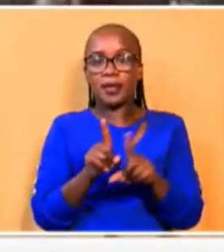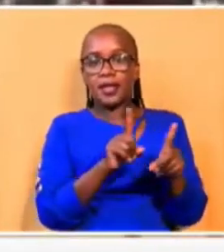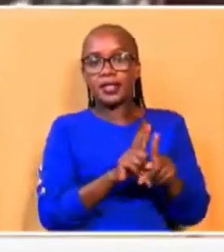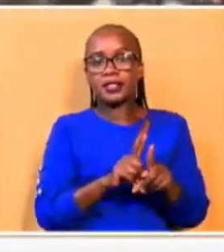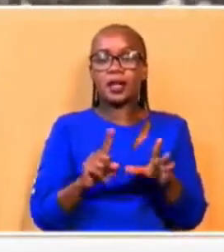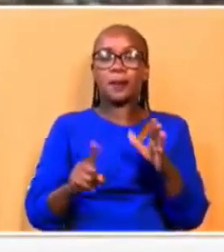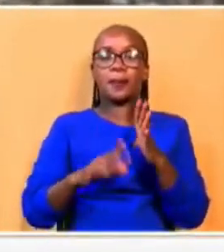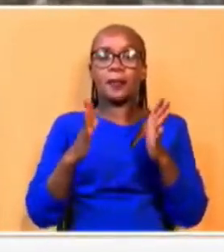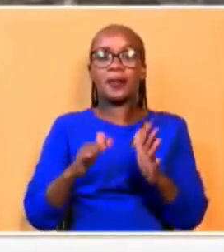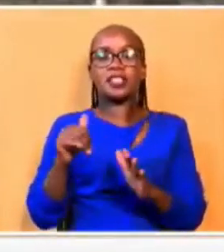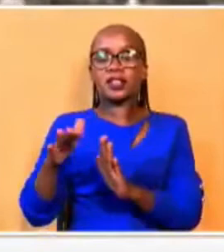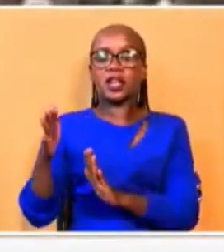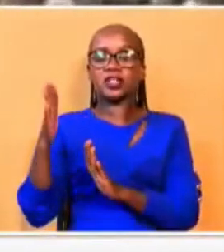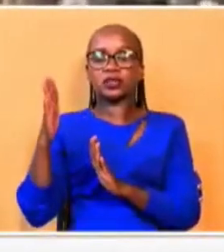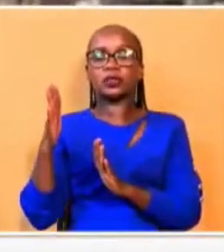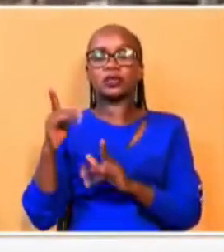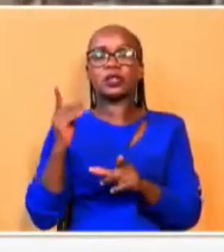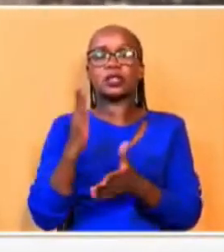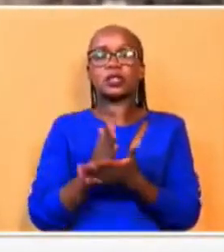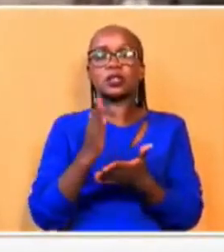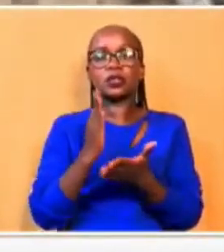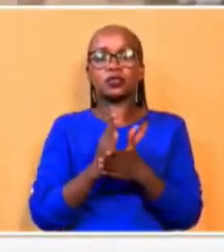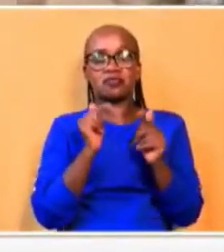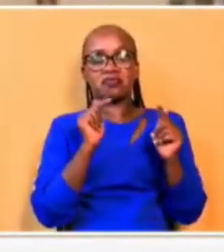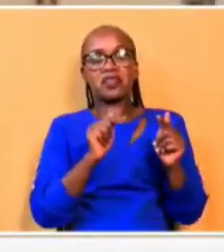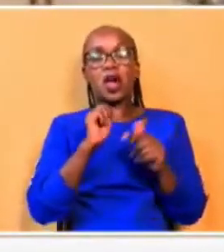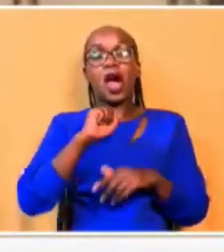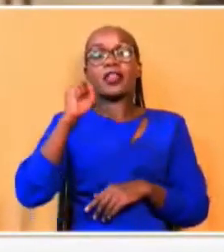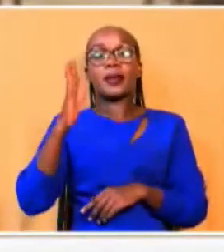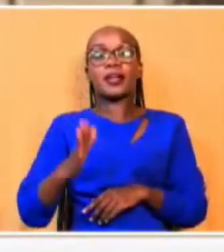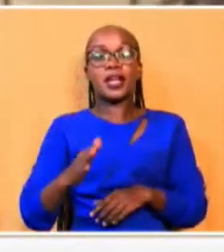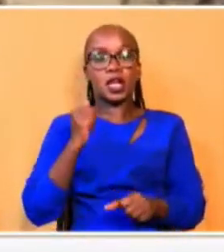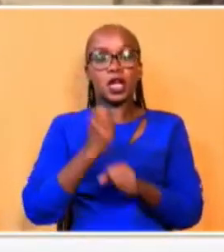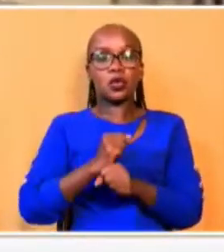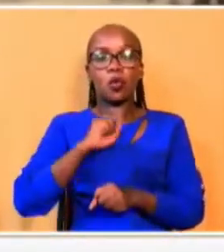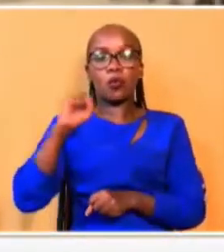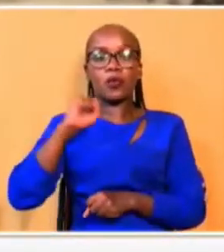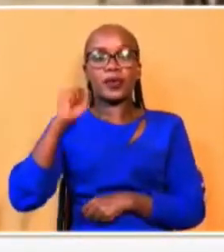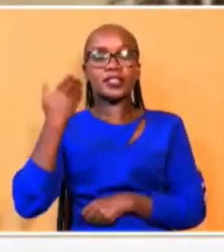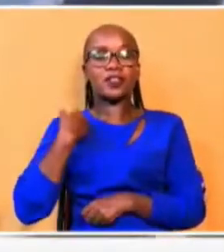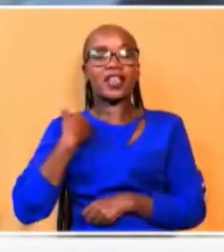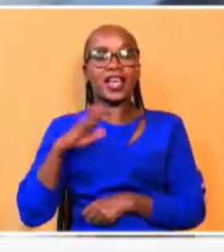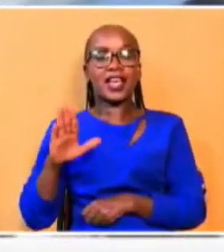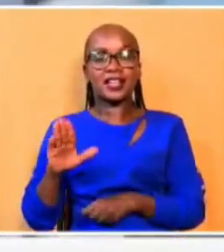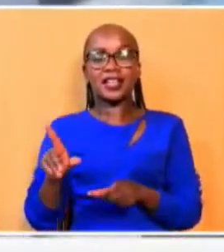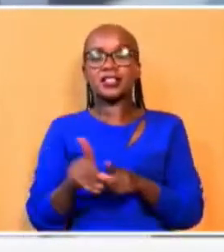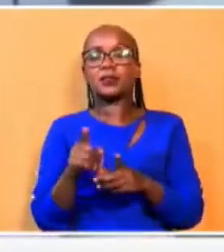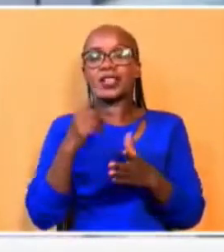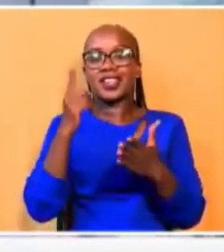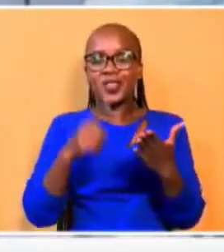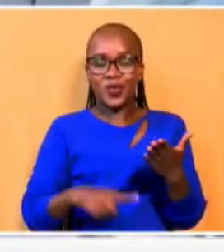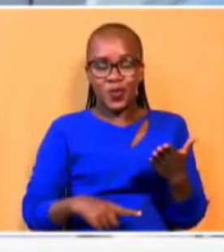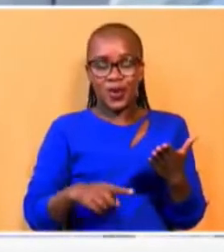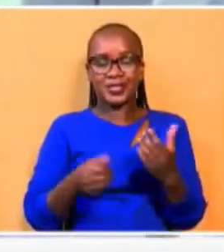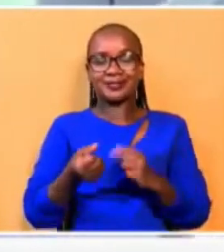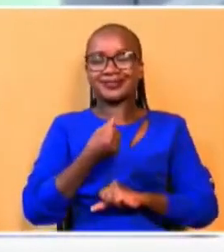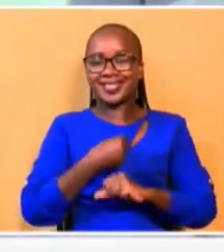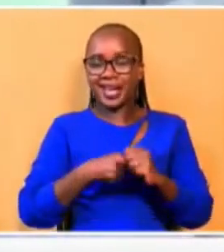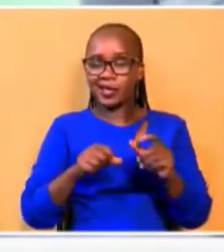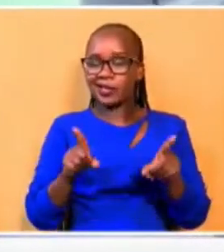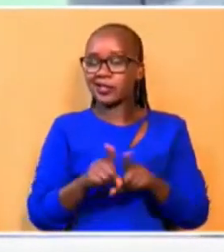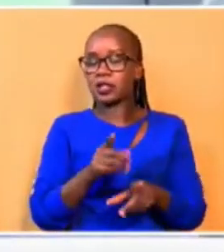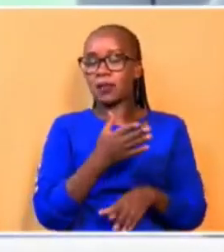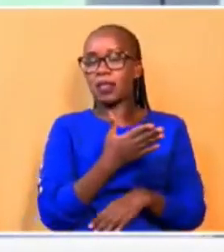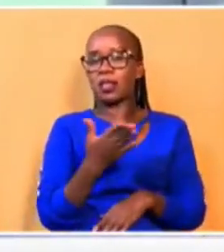Waziri Matiang'i amewashtumu vikali wanasiasa kwa kufanya siasa za chuki, huku akisema kwamba vitendo kama